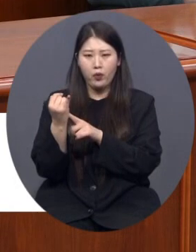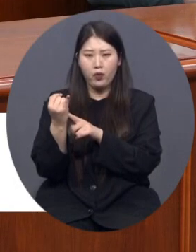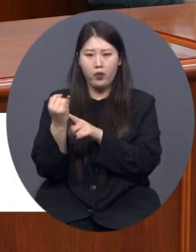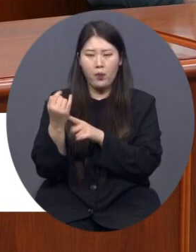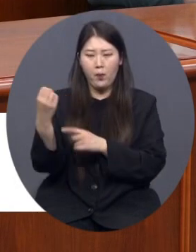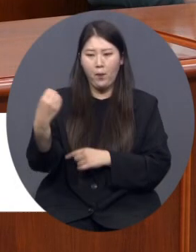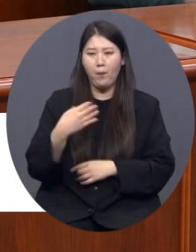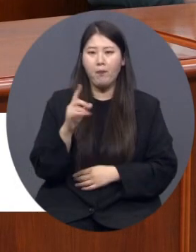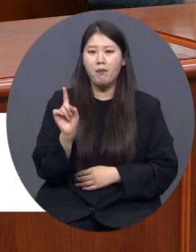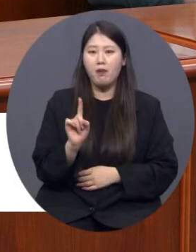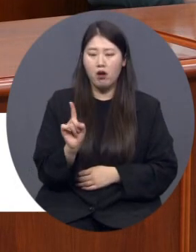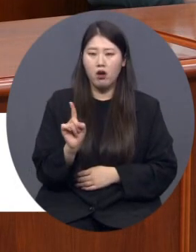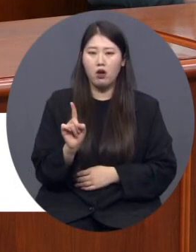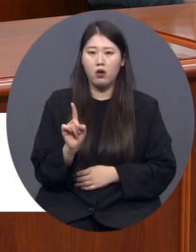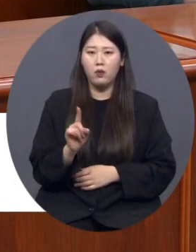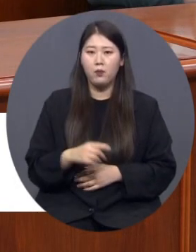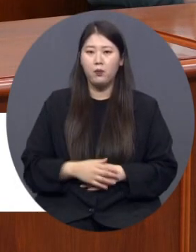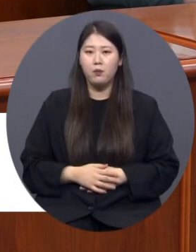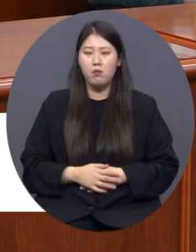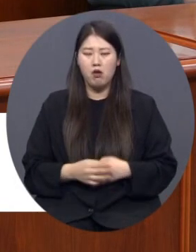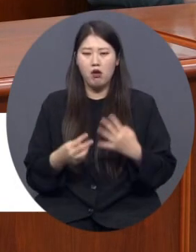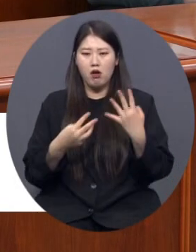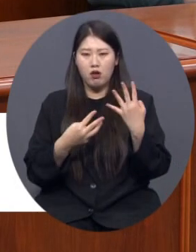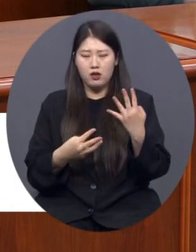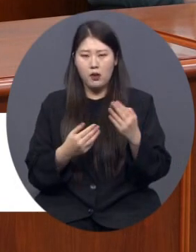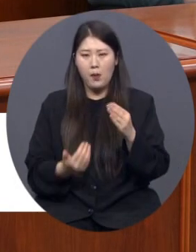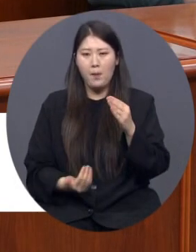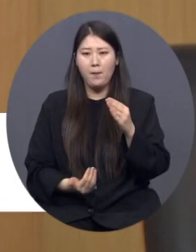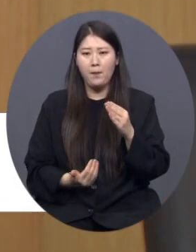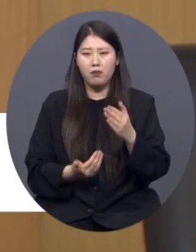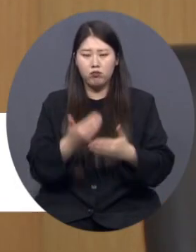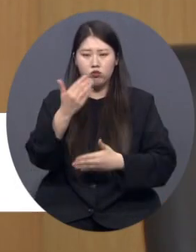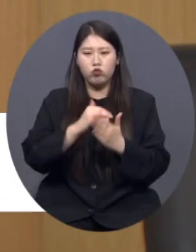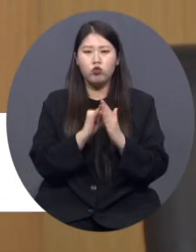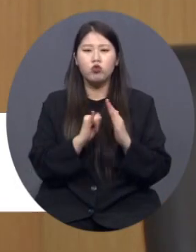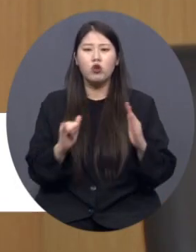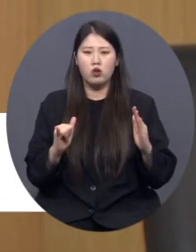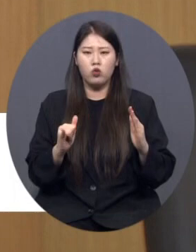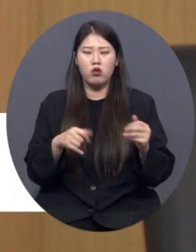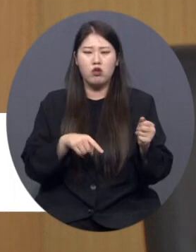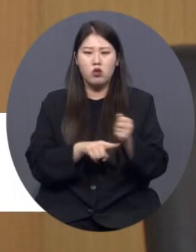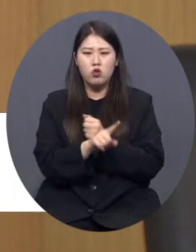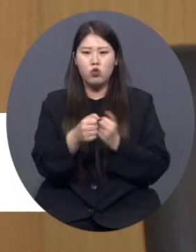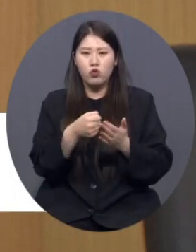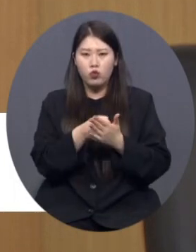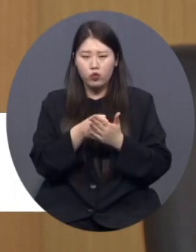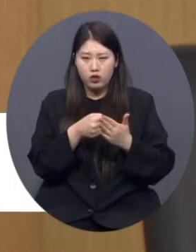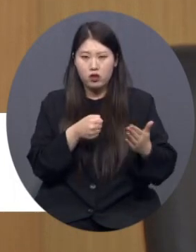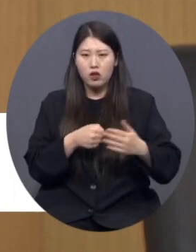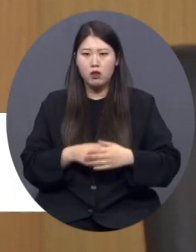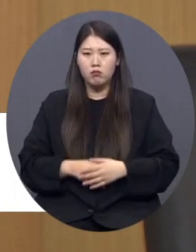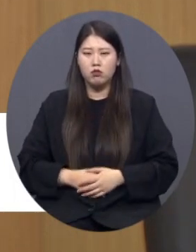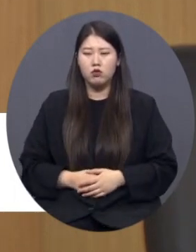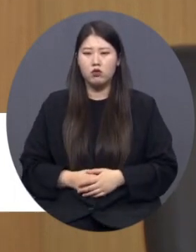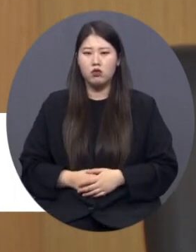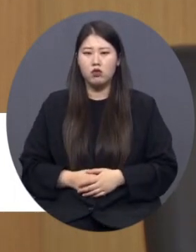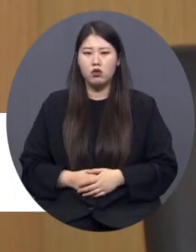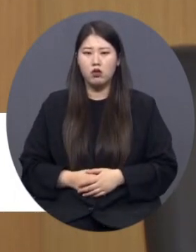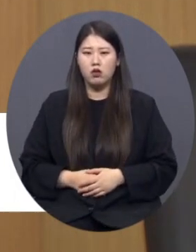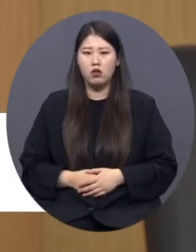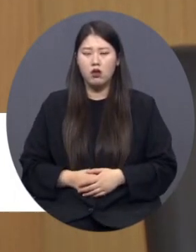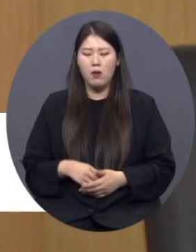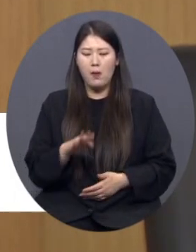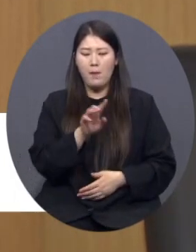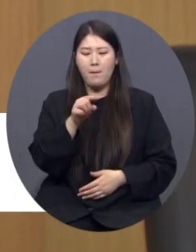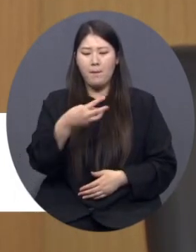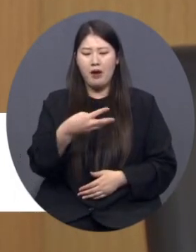듣기로는 그 4.3 사건 유가족이란 이유로 몰상식한 몇몇 사람들이